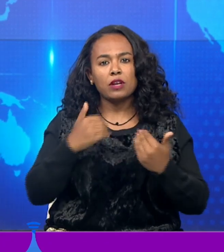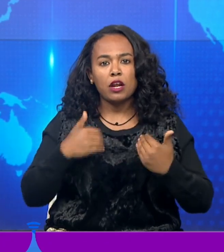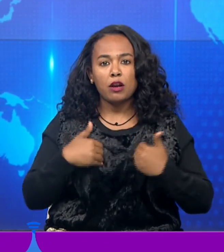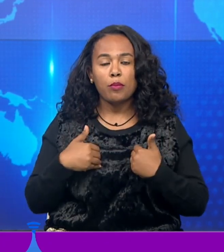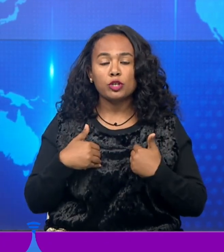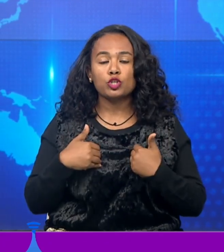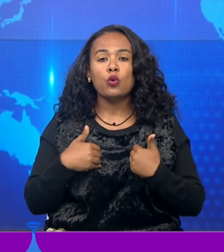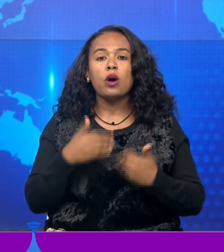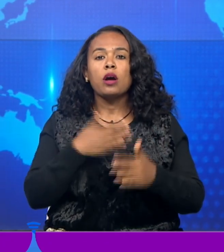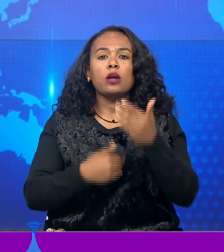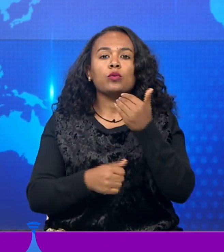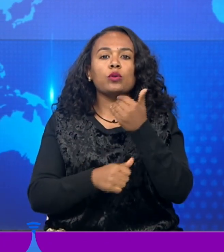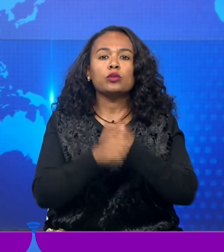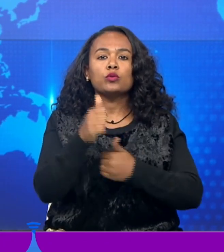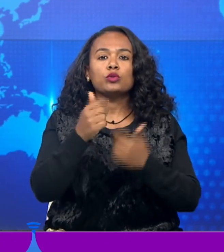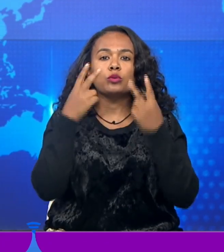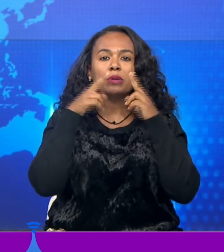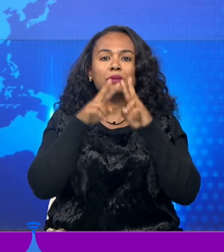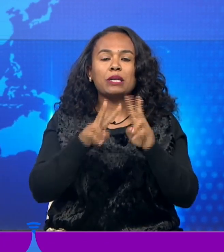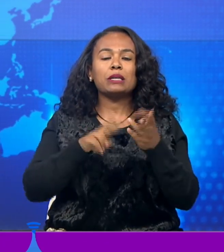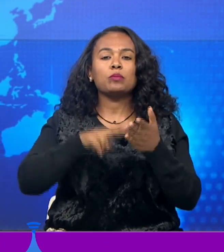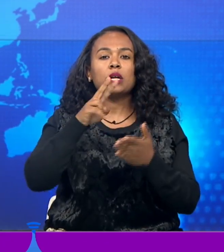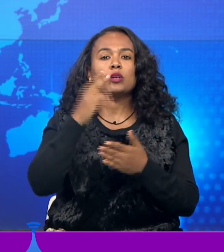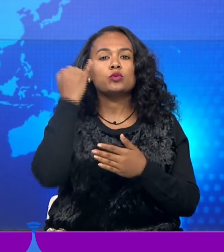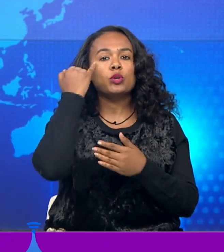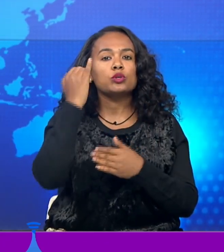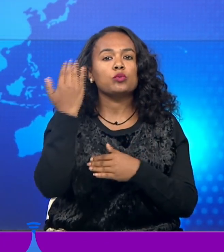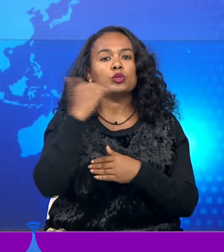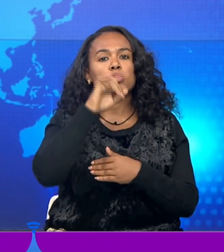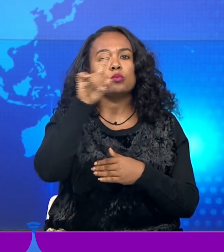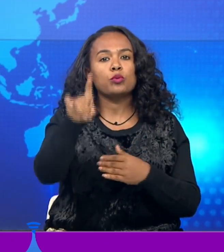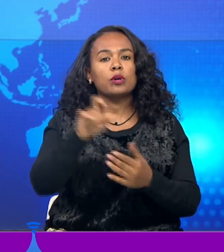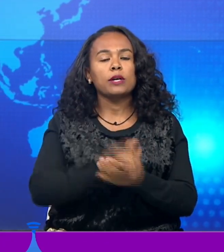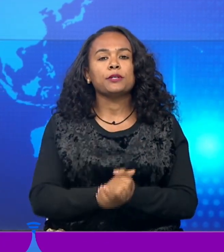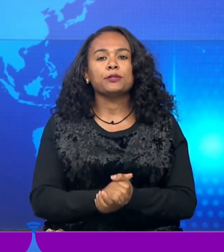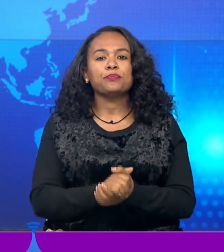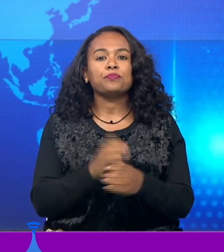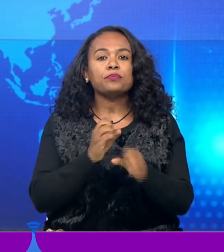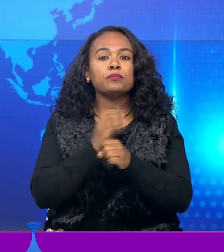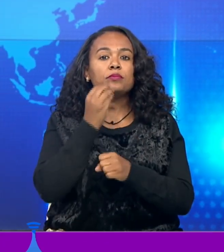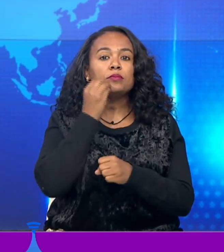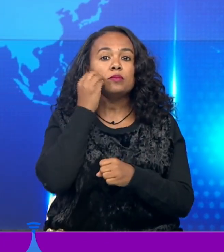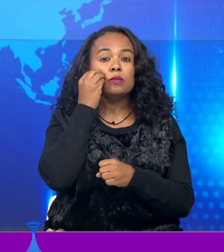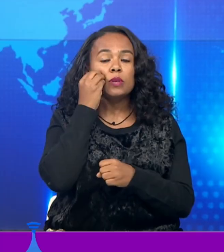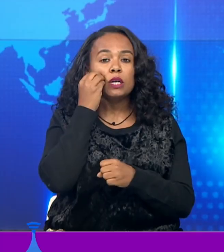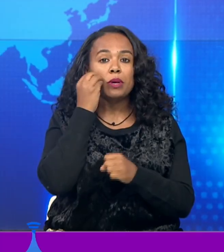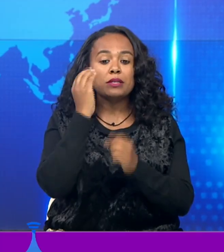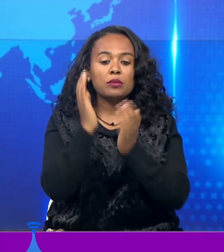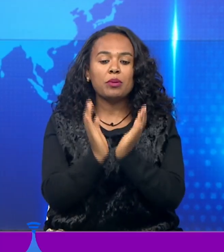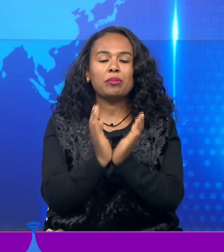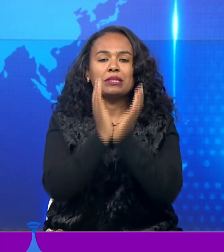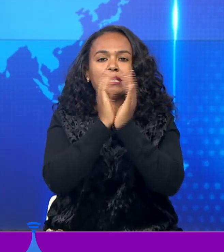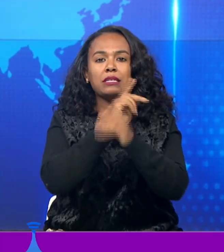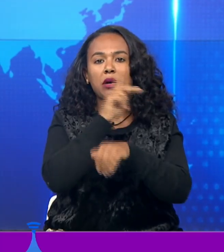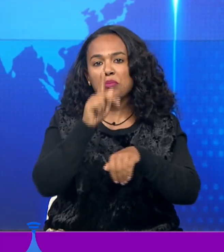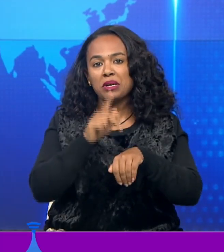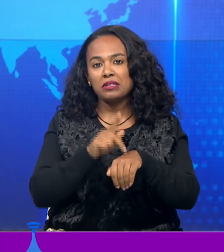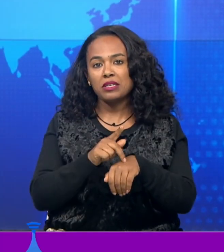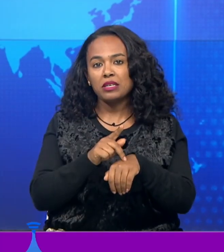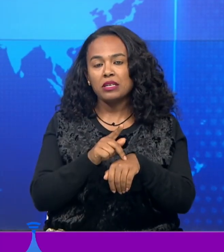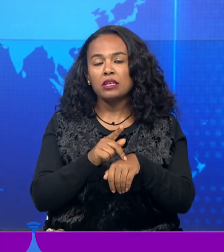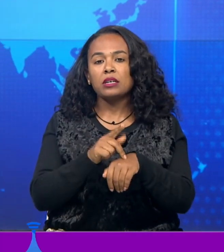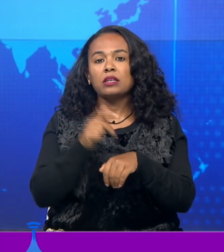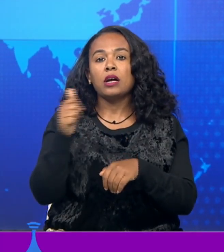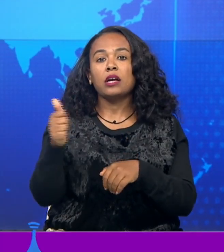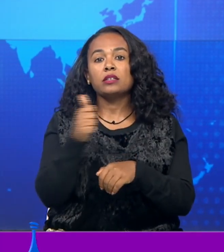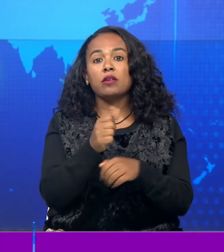እንዳለባቸው አካል ጉዳተኞችን በተመለከተ የምታነሳቸው ሀሳቦች ነበሩ? ምክር ቤት በብልጽግና ፓርቲ ለአዲስ